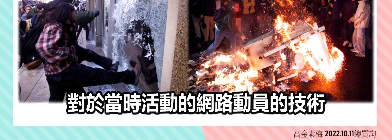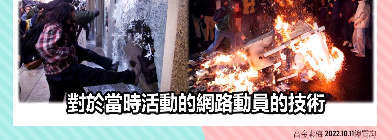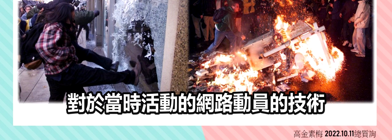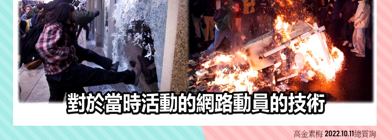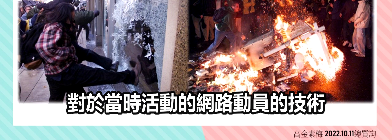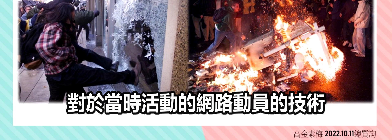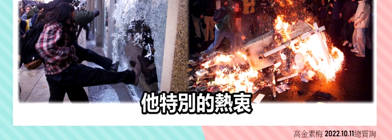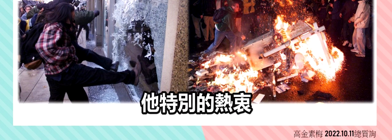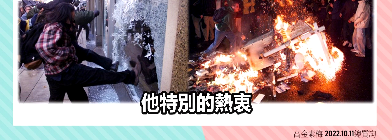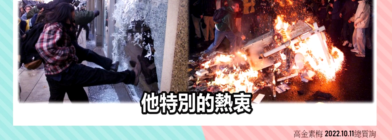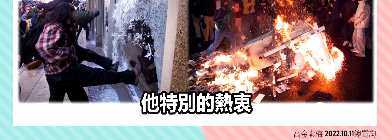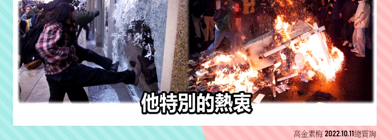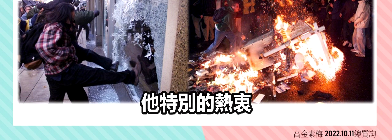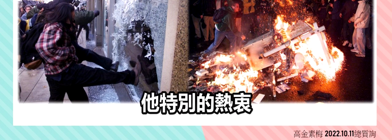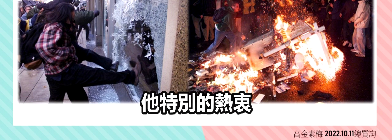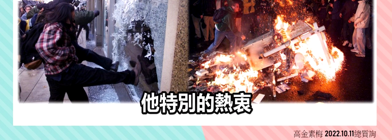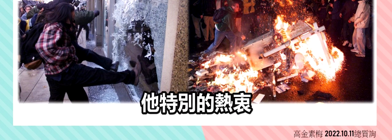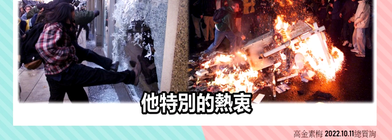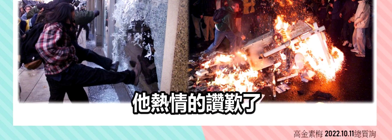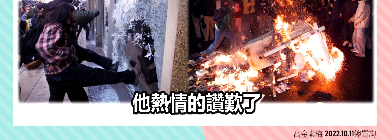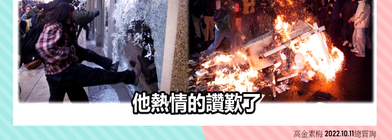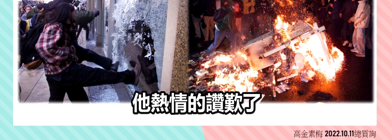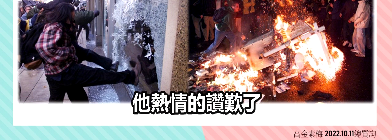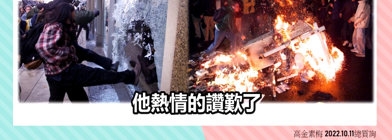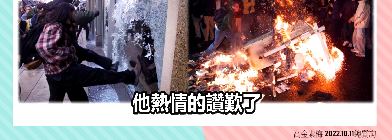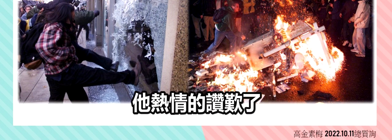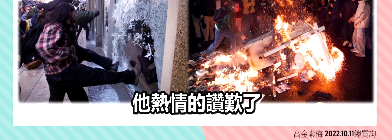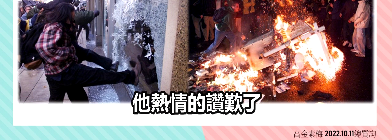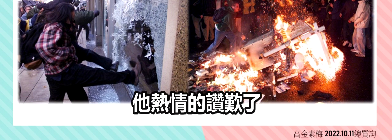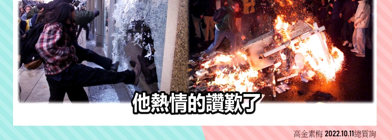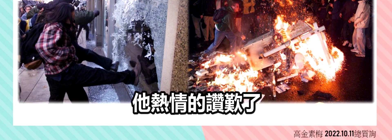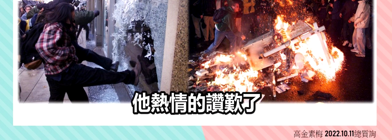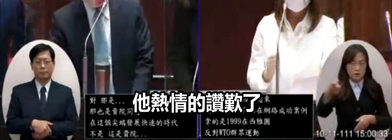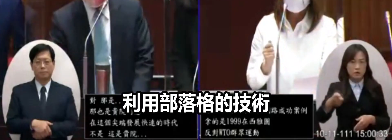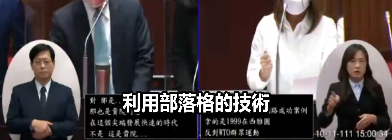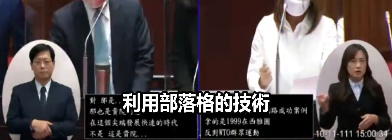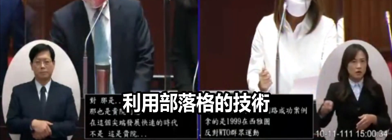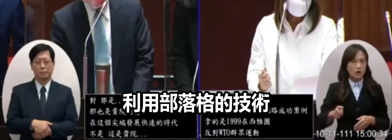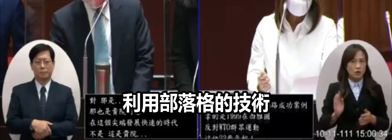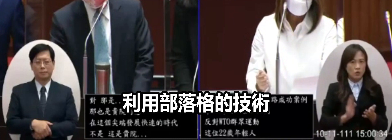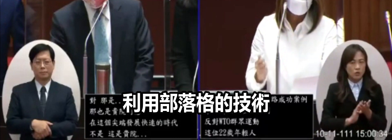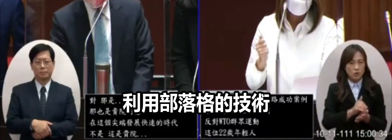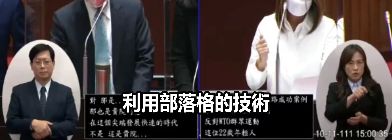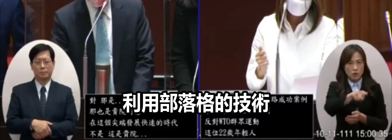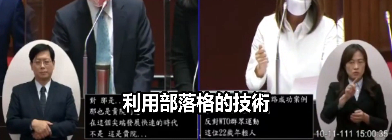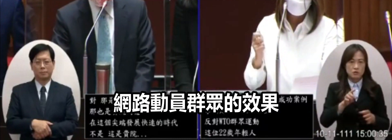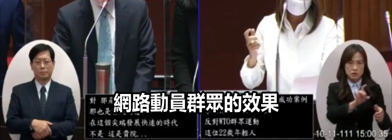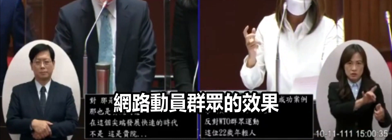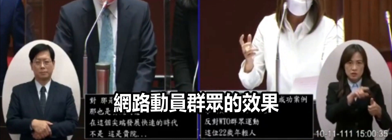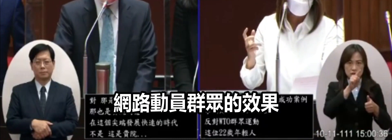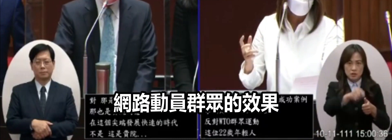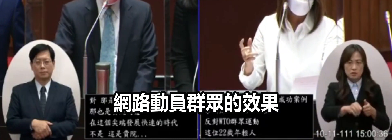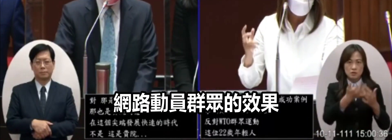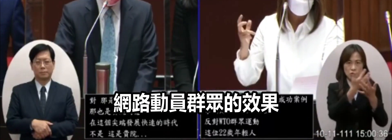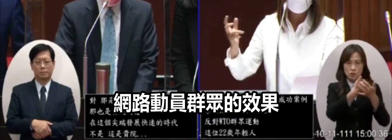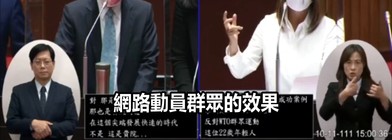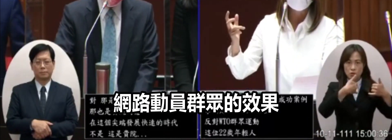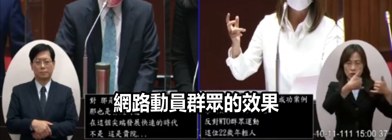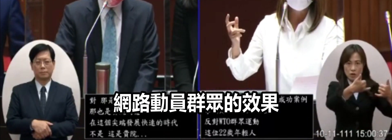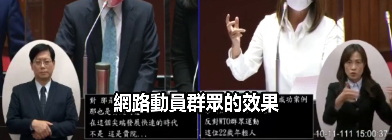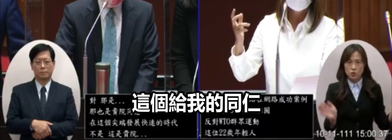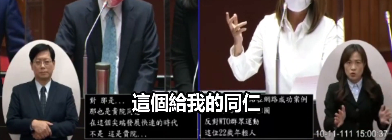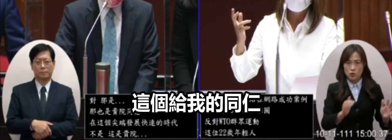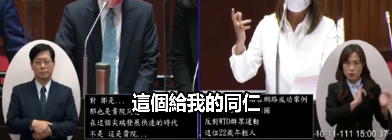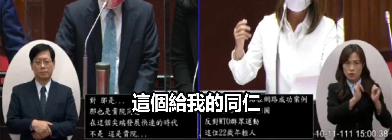员的技术他特别的热衷，他热情地赞叹了利用部落格的技术网络动员群众的效